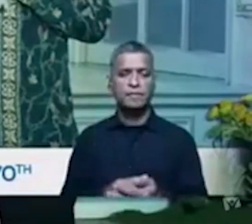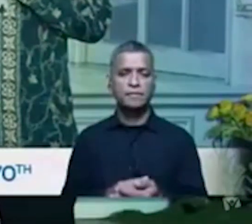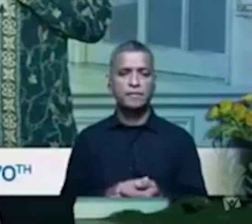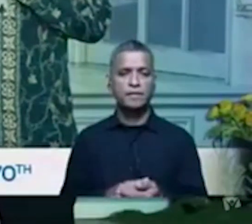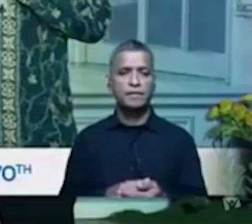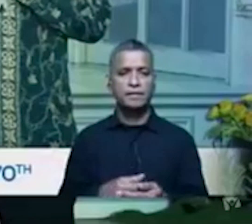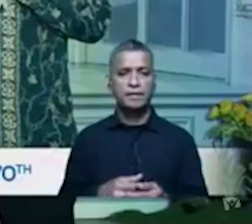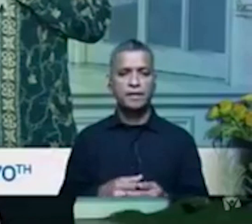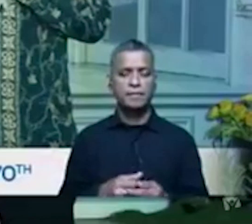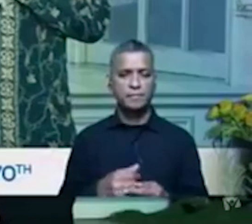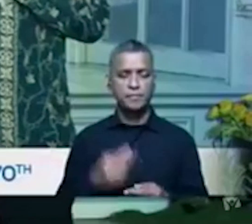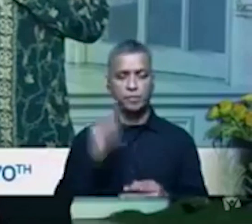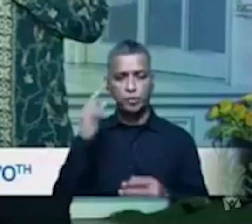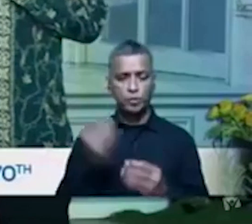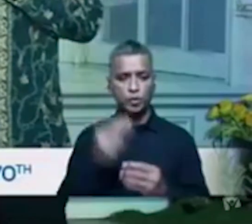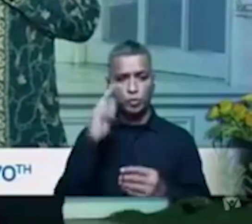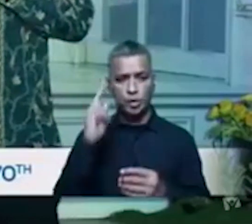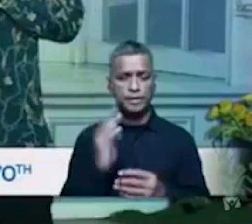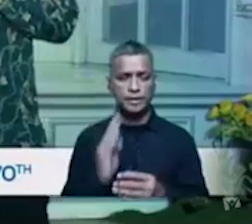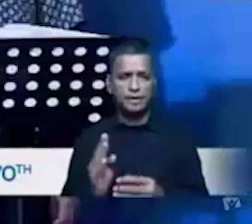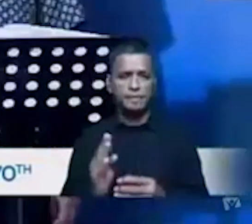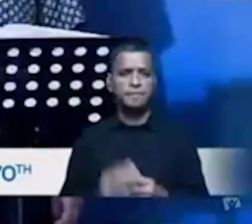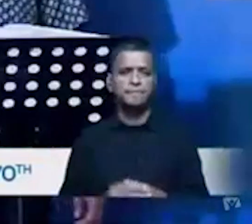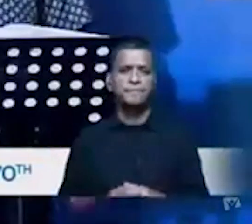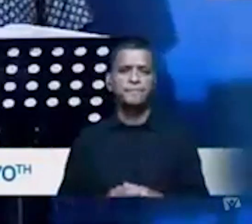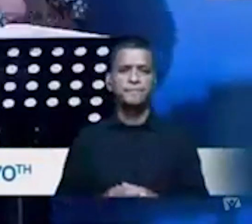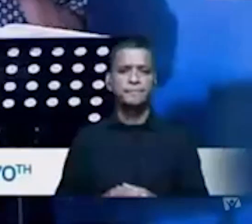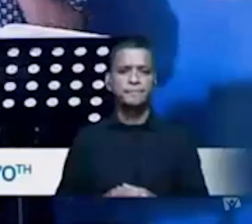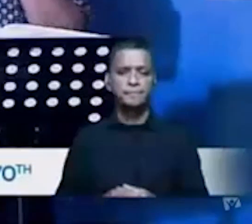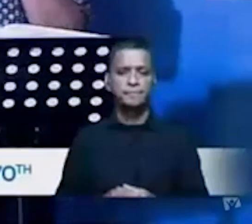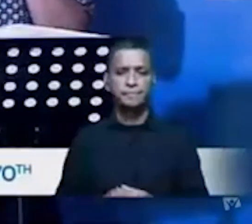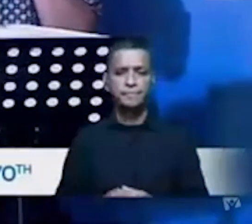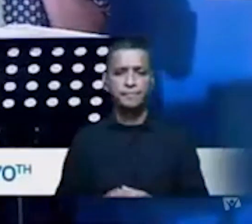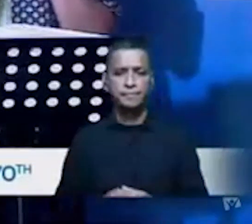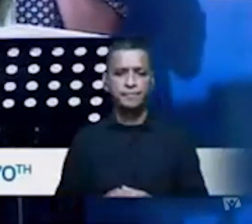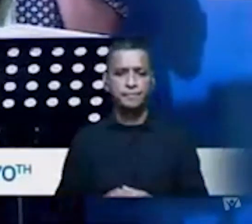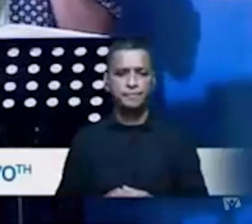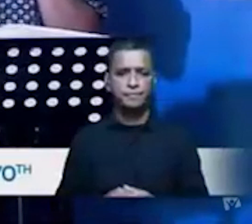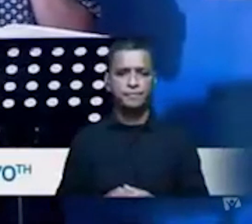Setia.